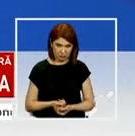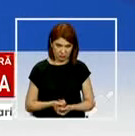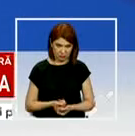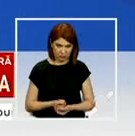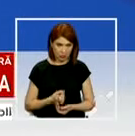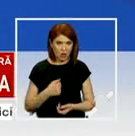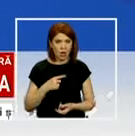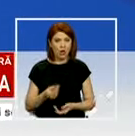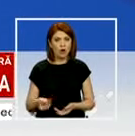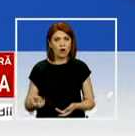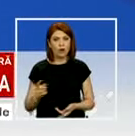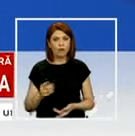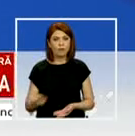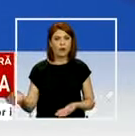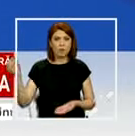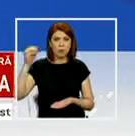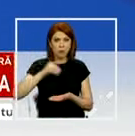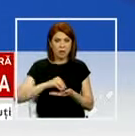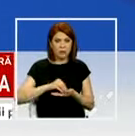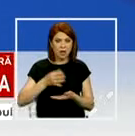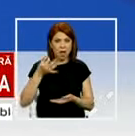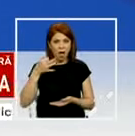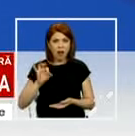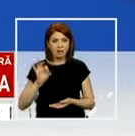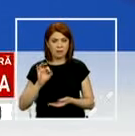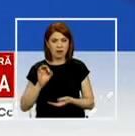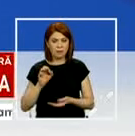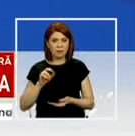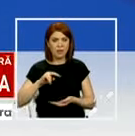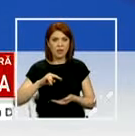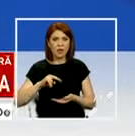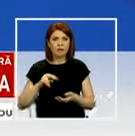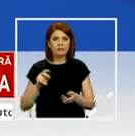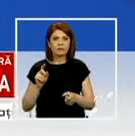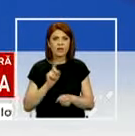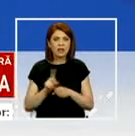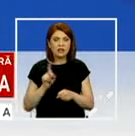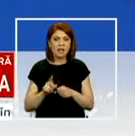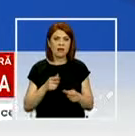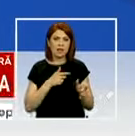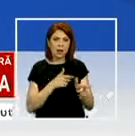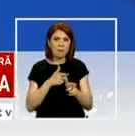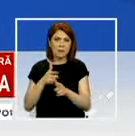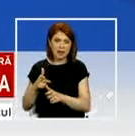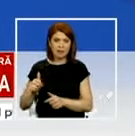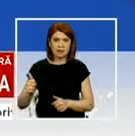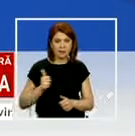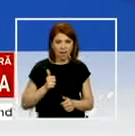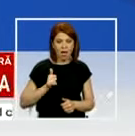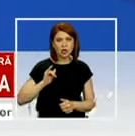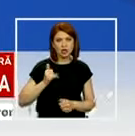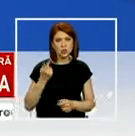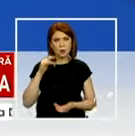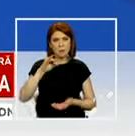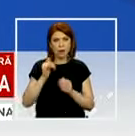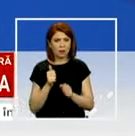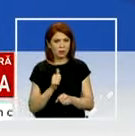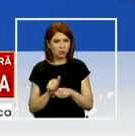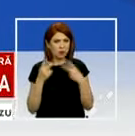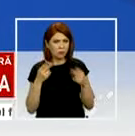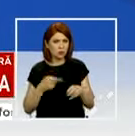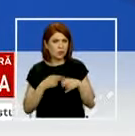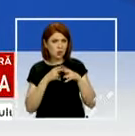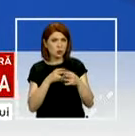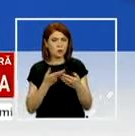vom repoziționa echipament militar și un pachet important de sprijin